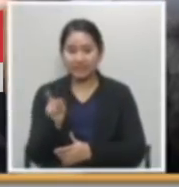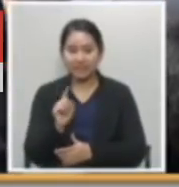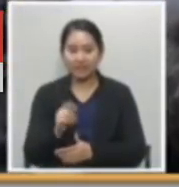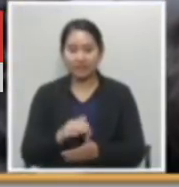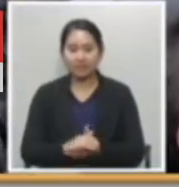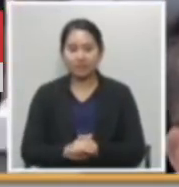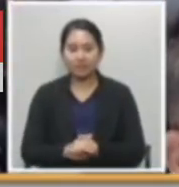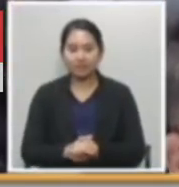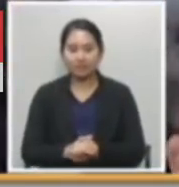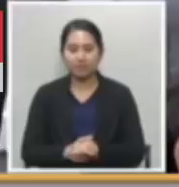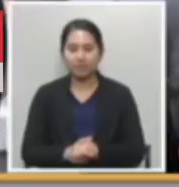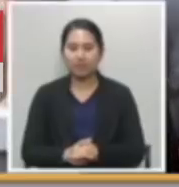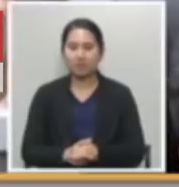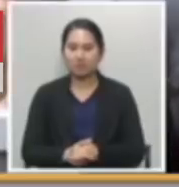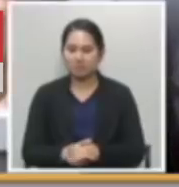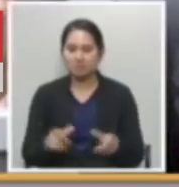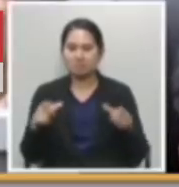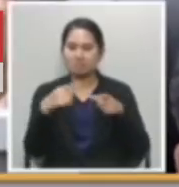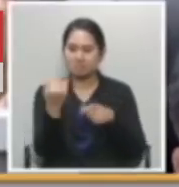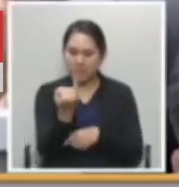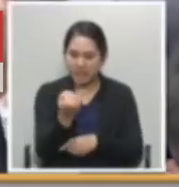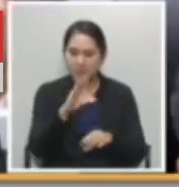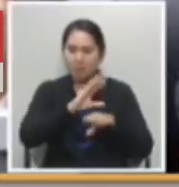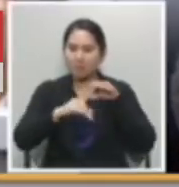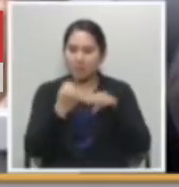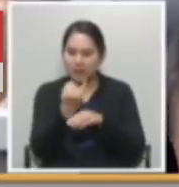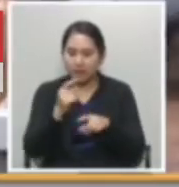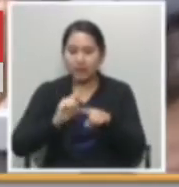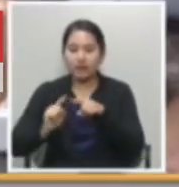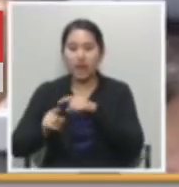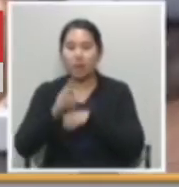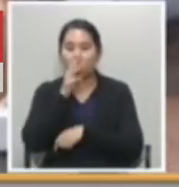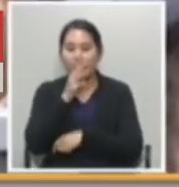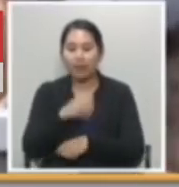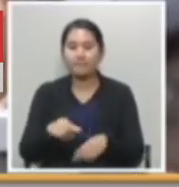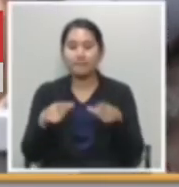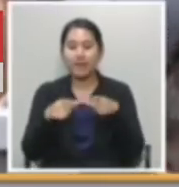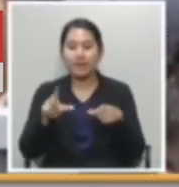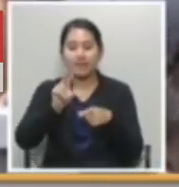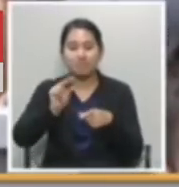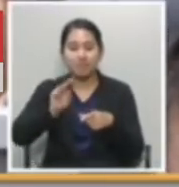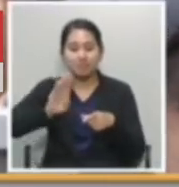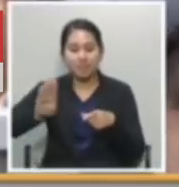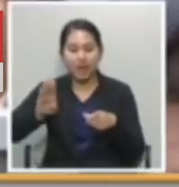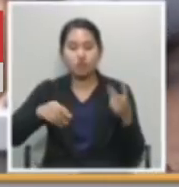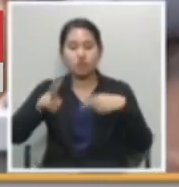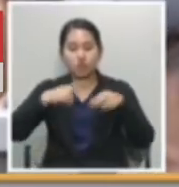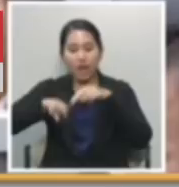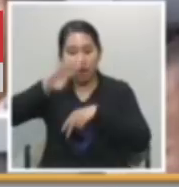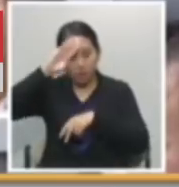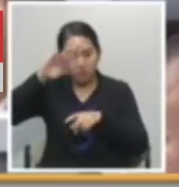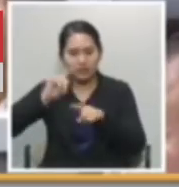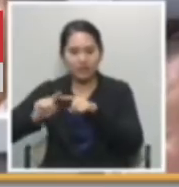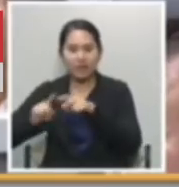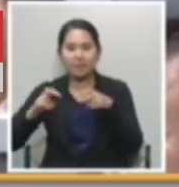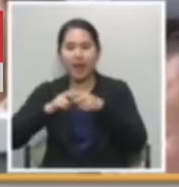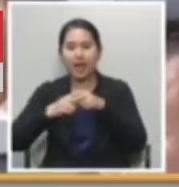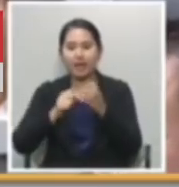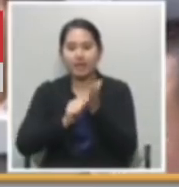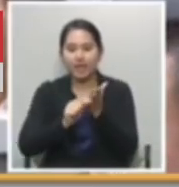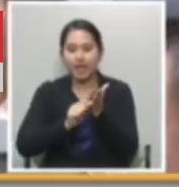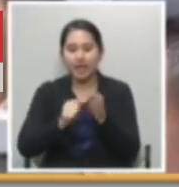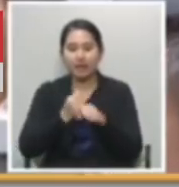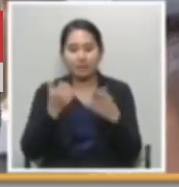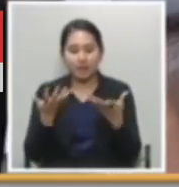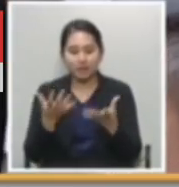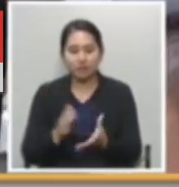กมันแย่แล้วผมจะบอกให้นะครับว่าไอ้30บาทรักษาทุกโรคเนี่ยมันจะแก้ปัญหายังไงพี่น้อง